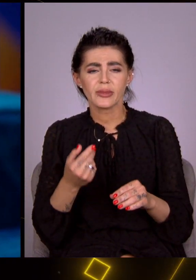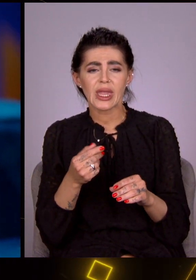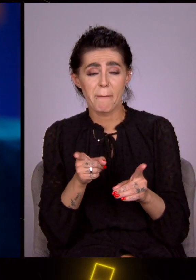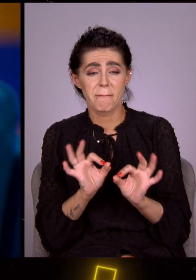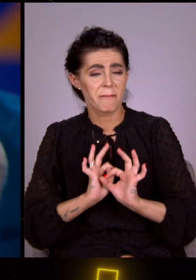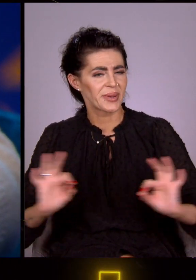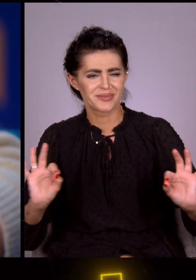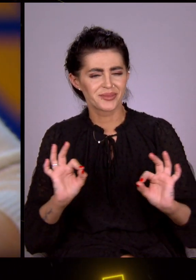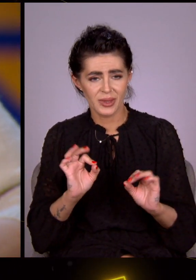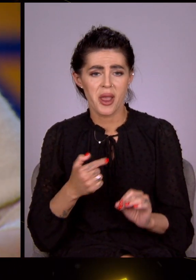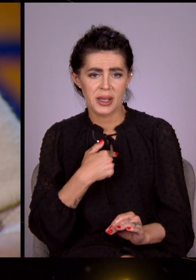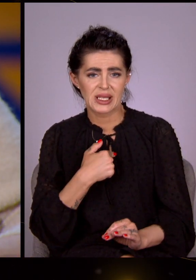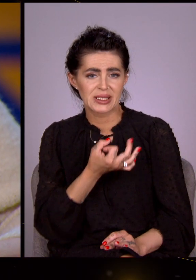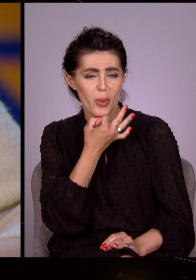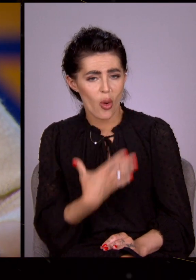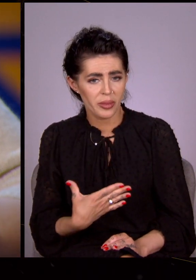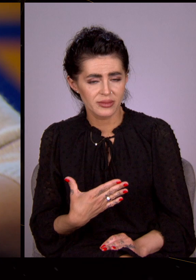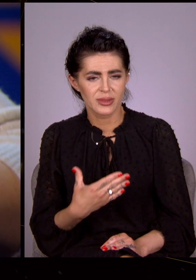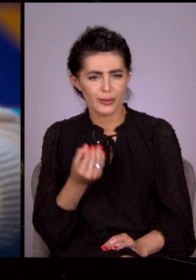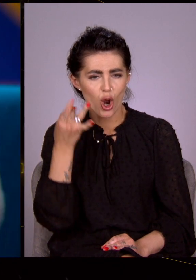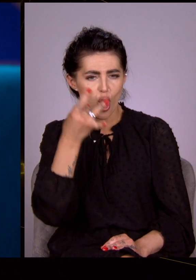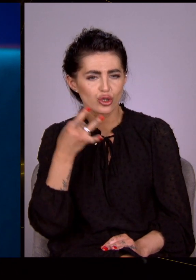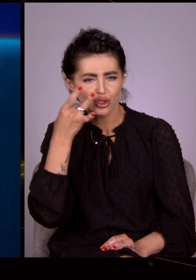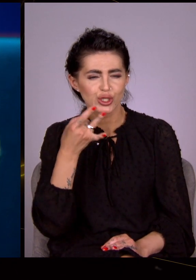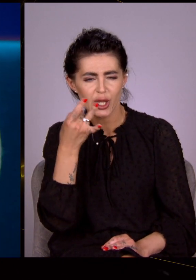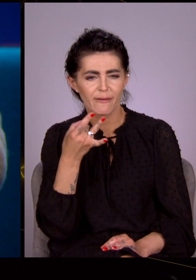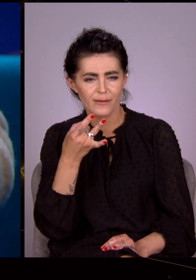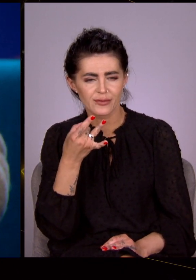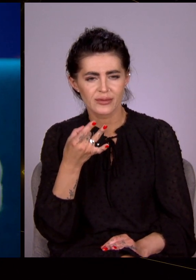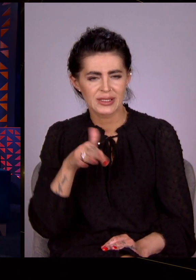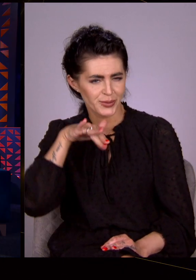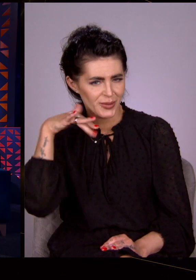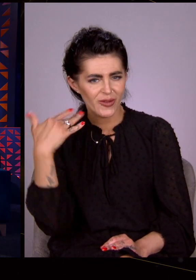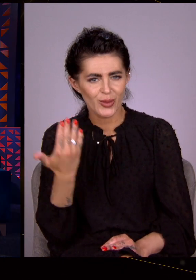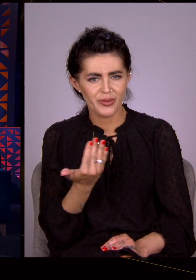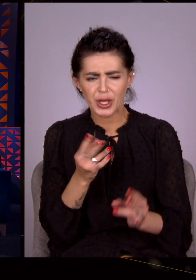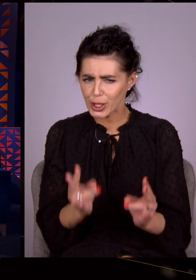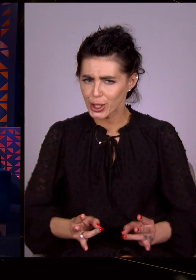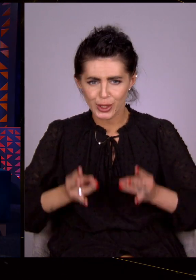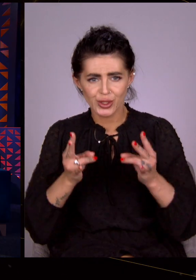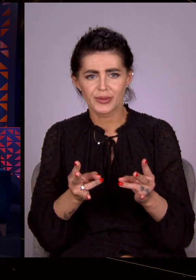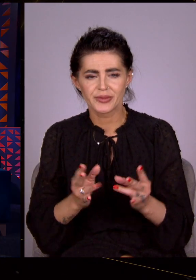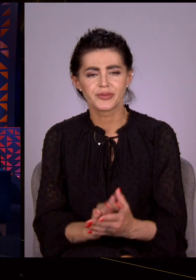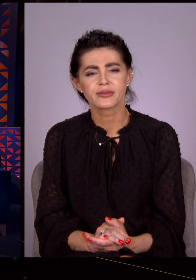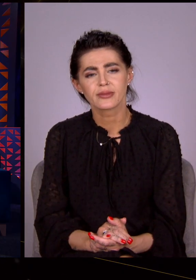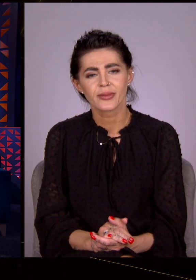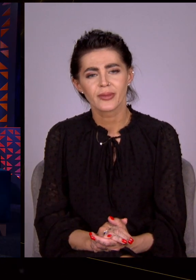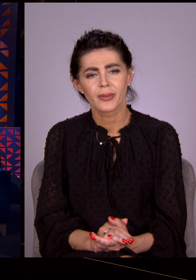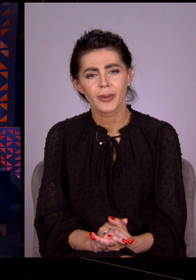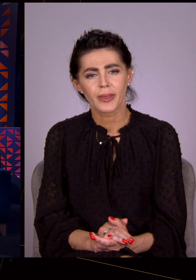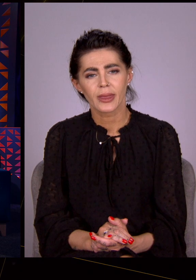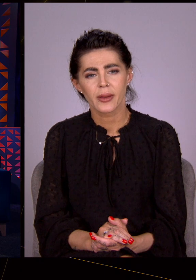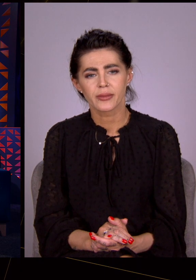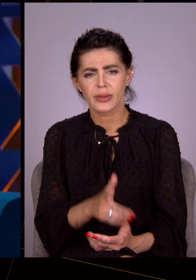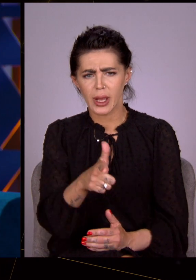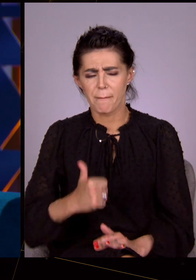мені сподобались. Такий рожевий. Угу. Такий дуже ніжний. Добре, ще який в тебе є? Ой, ось патріотичний. Такий